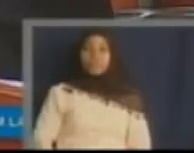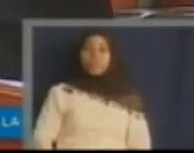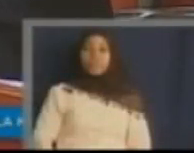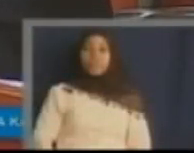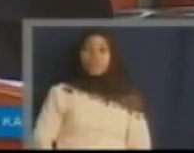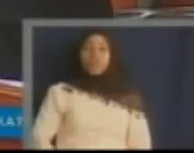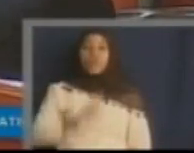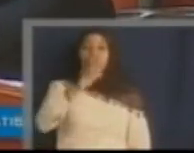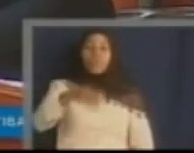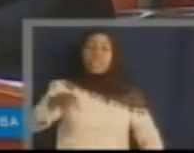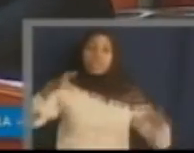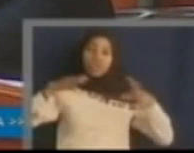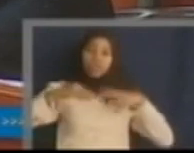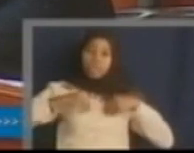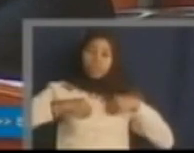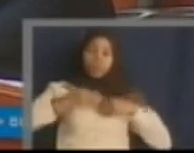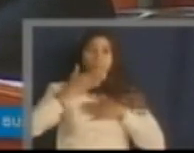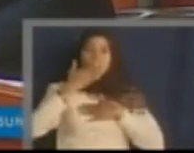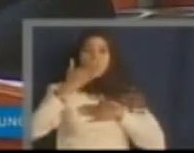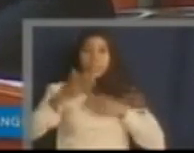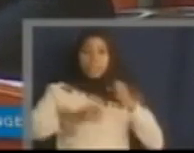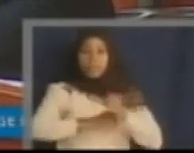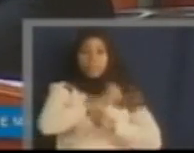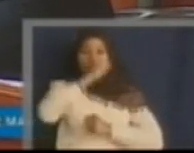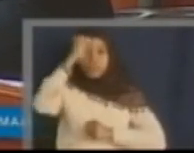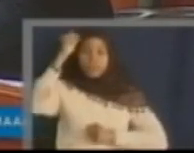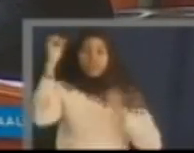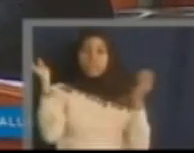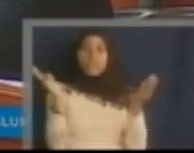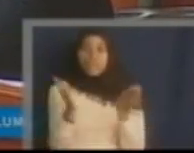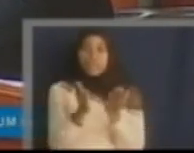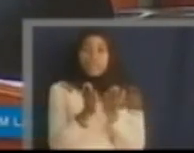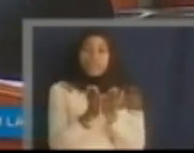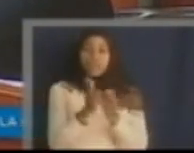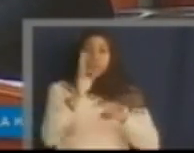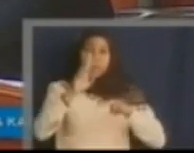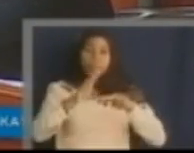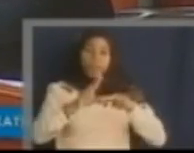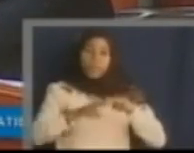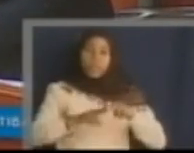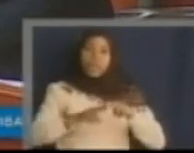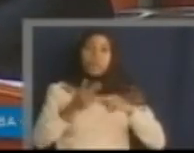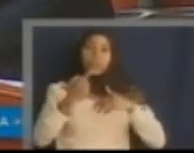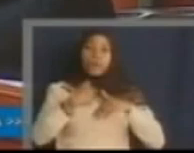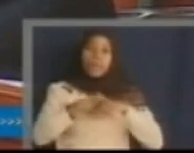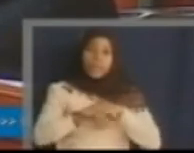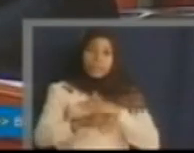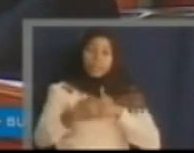walioipokea taarifa wameshinda, na naomba iwekwe kwenye rekodi kwamba taarifa